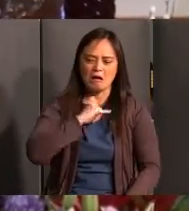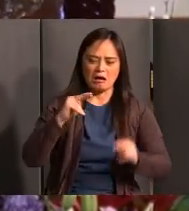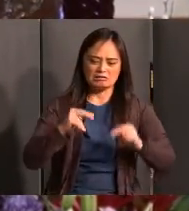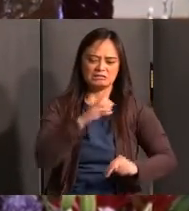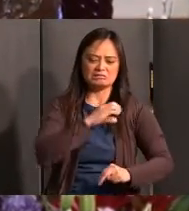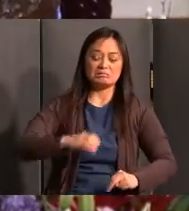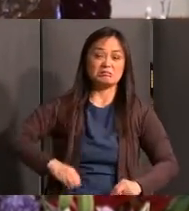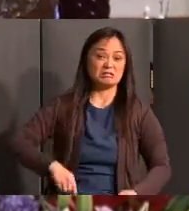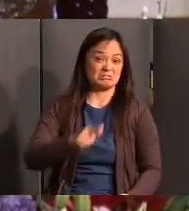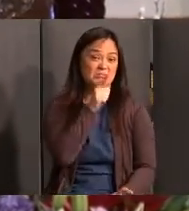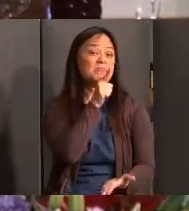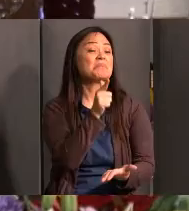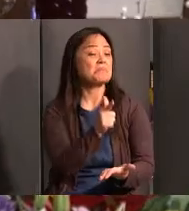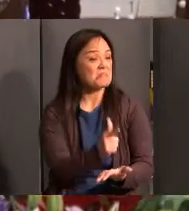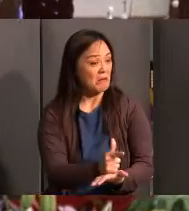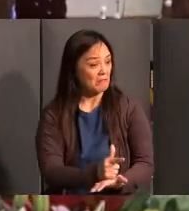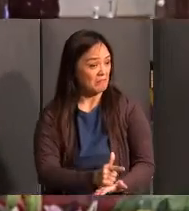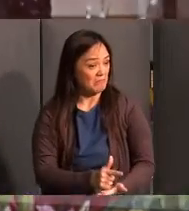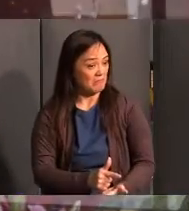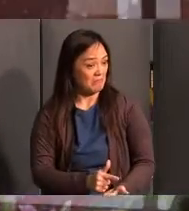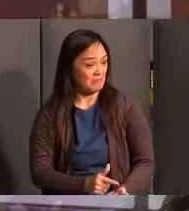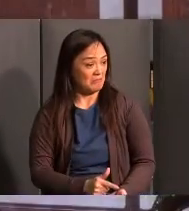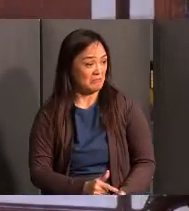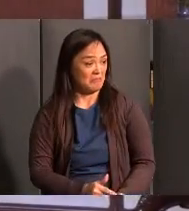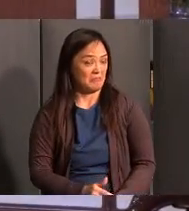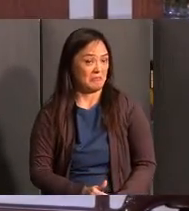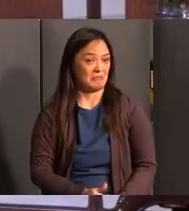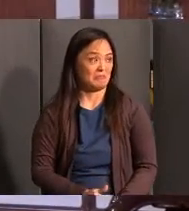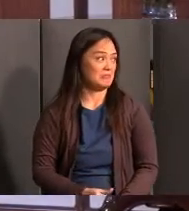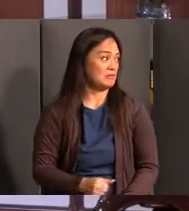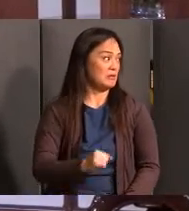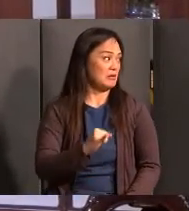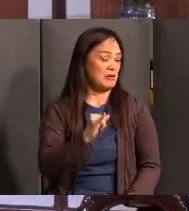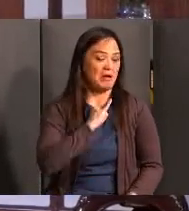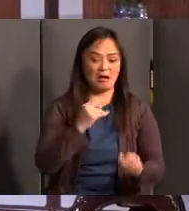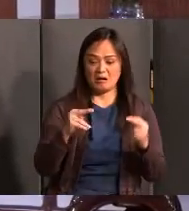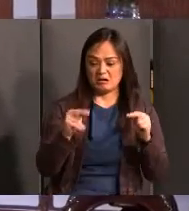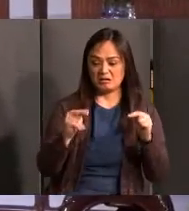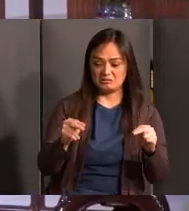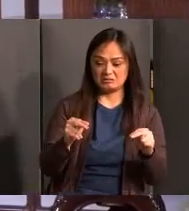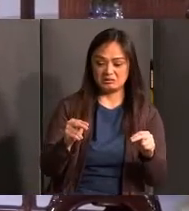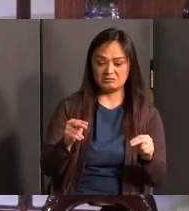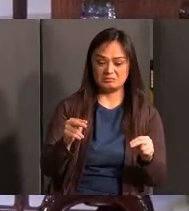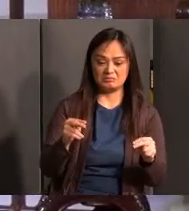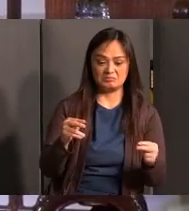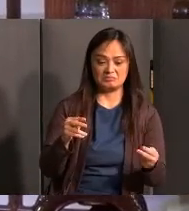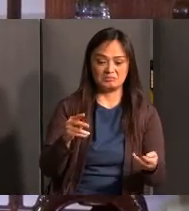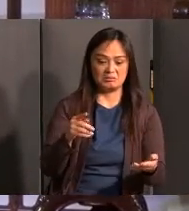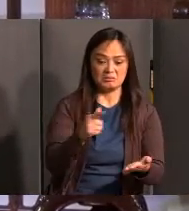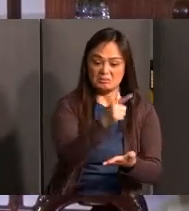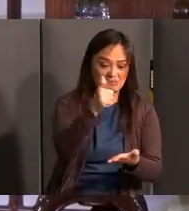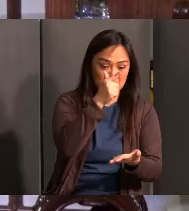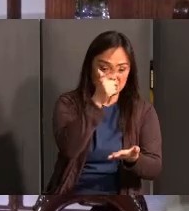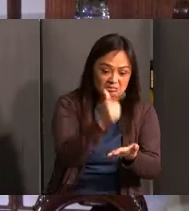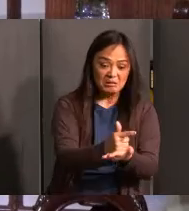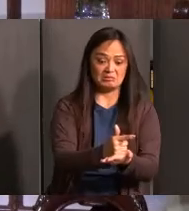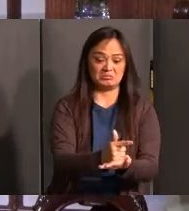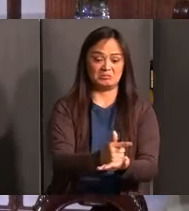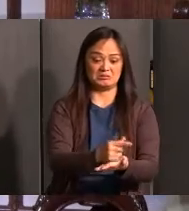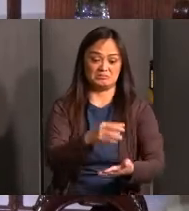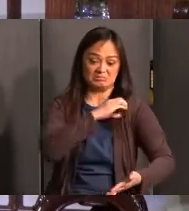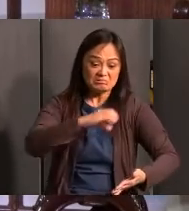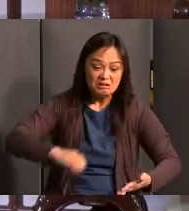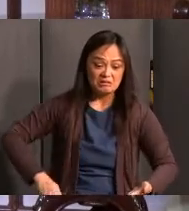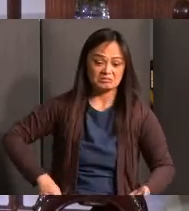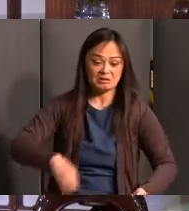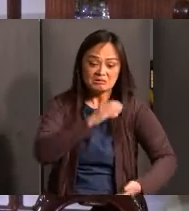Ba't ang kailangan mo lang sa kanya, posisyon? Ba't ang kailangan mo lang sa kanya, degree? Ba't ang kailangan mo lang sa kanya,